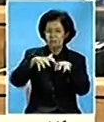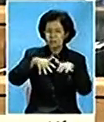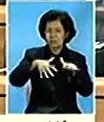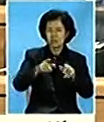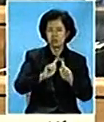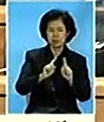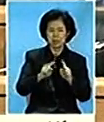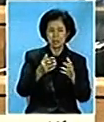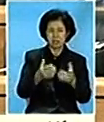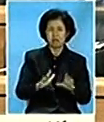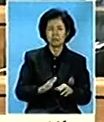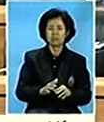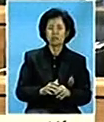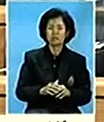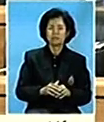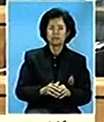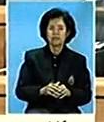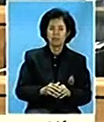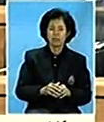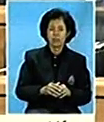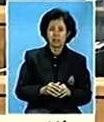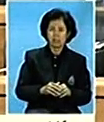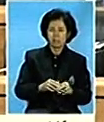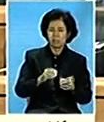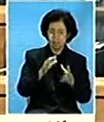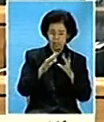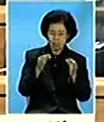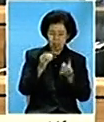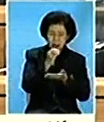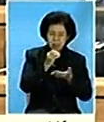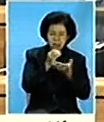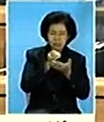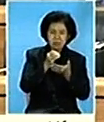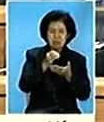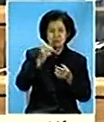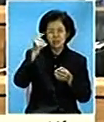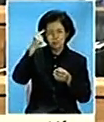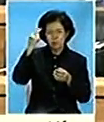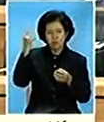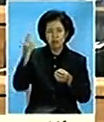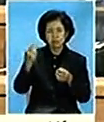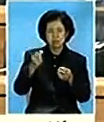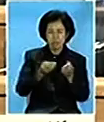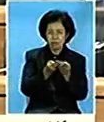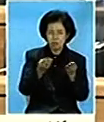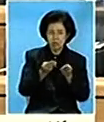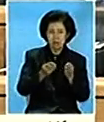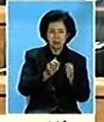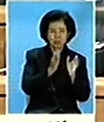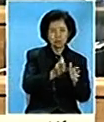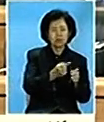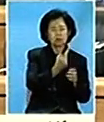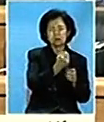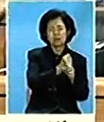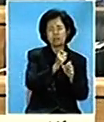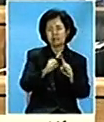ากเพราะฉะนั้นในเรื่องของยาเสพติดนั้นก็เป็นห่วงว่าถ้าหากว่าบริหารต่างคนต่างทำ